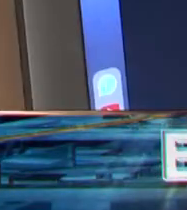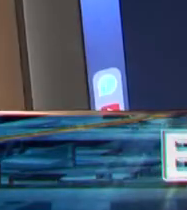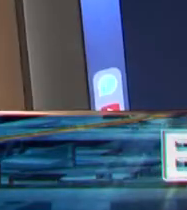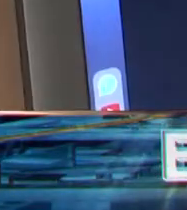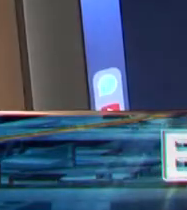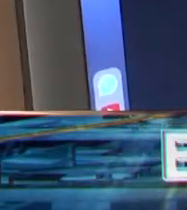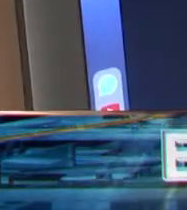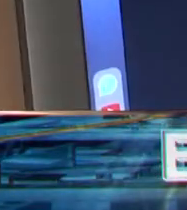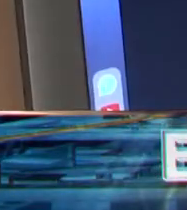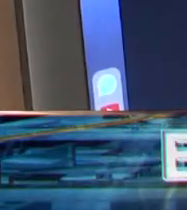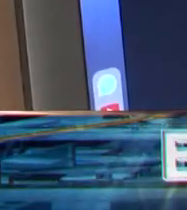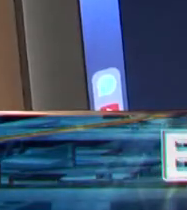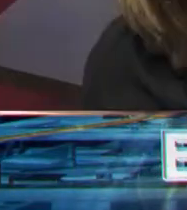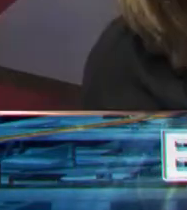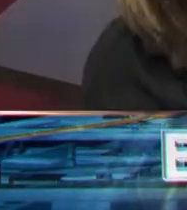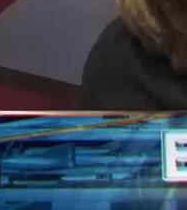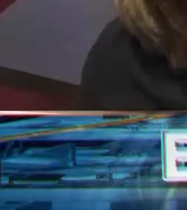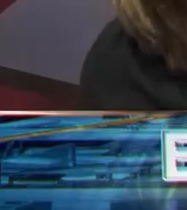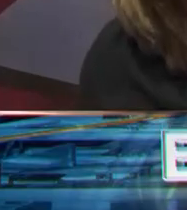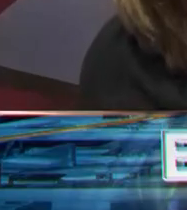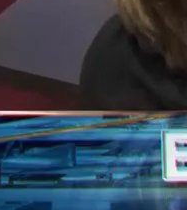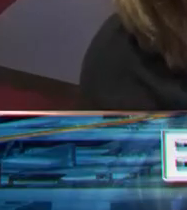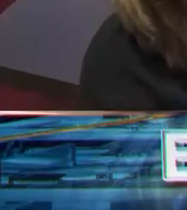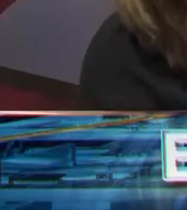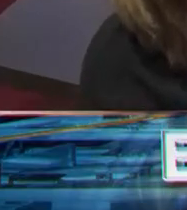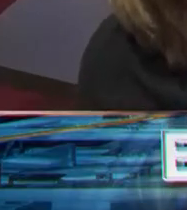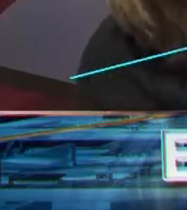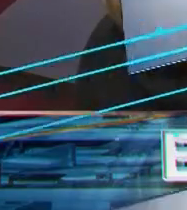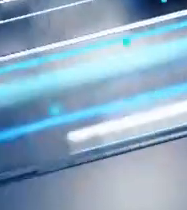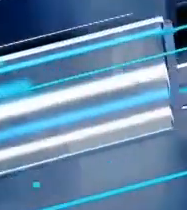Талдықорғанда мүмкіндігі шектеулі жандарға арналған интернет радио ашылды.